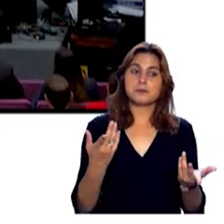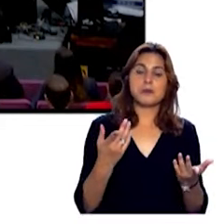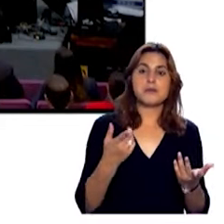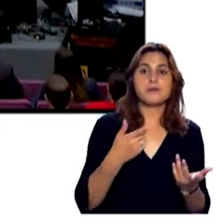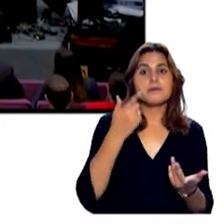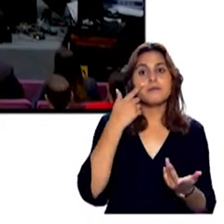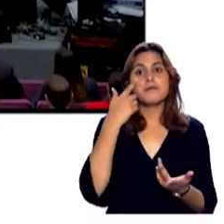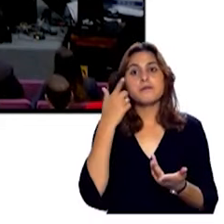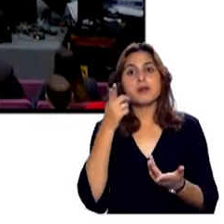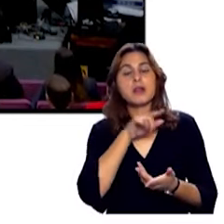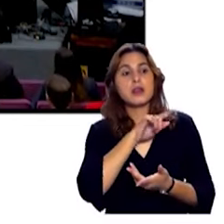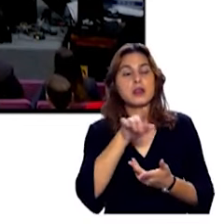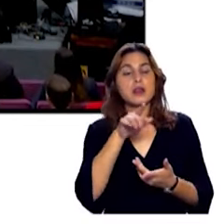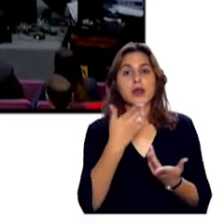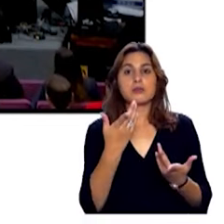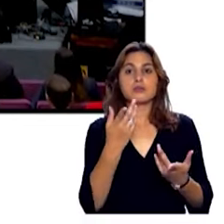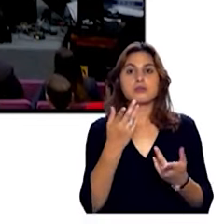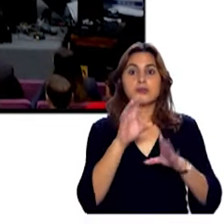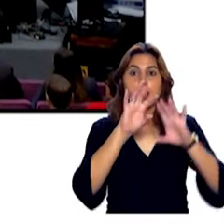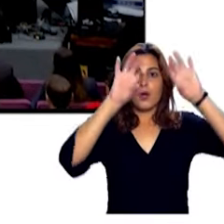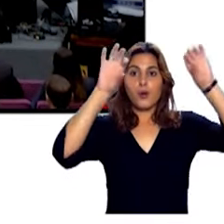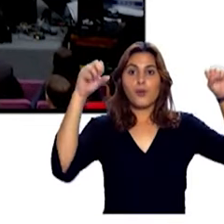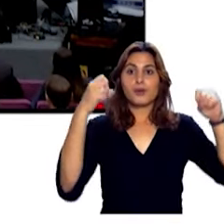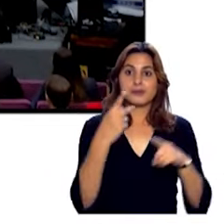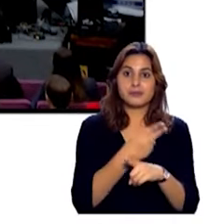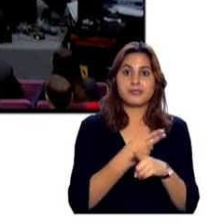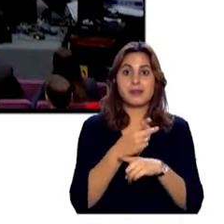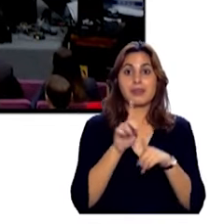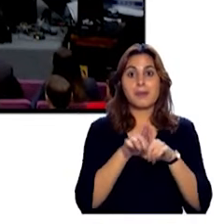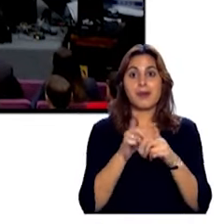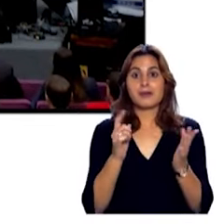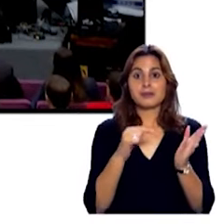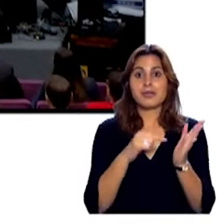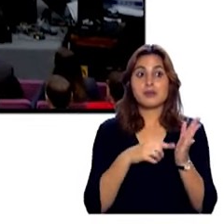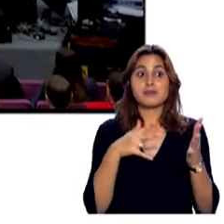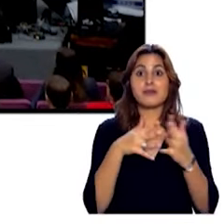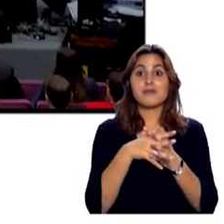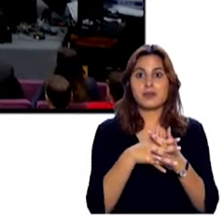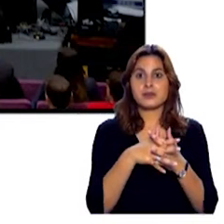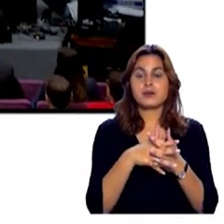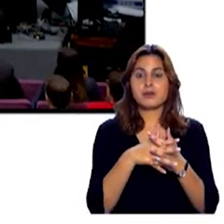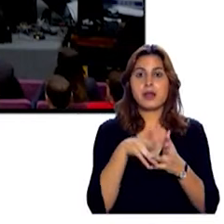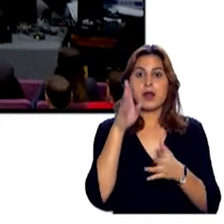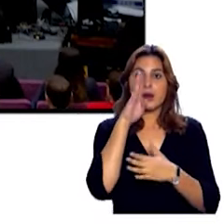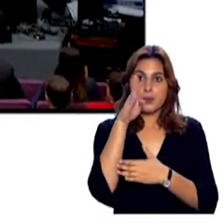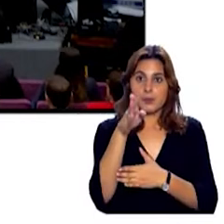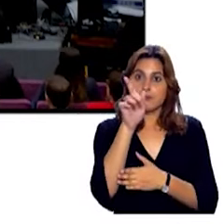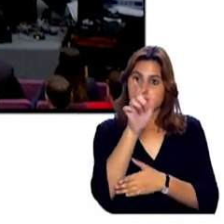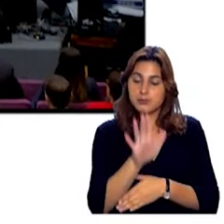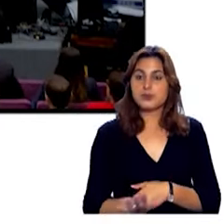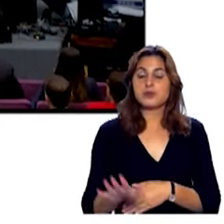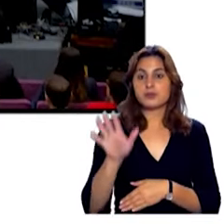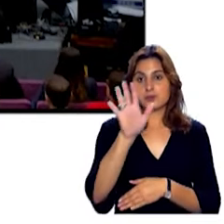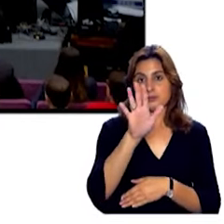la denuncia relativa alla violazione dei principi Generali del giusto